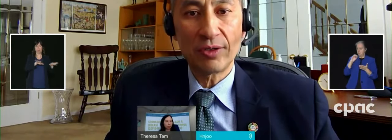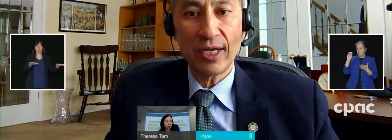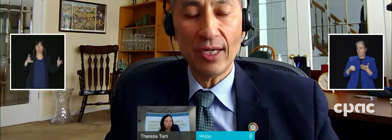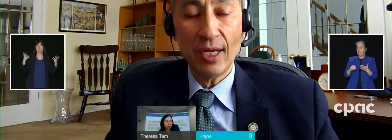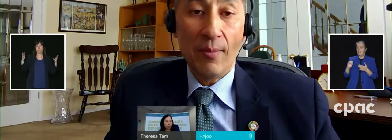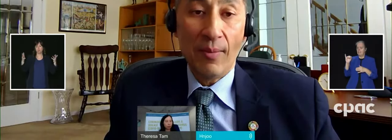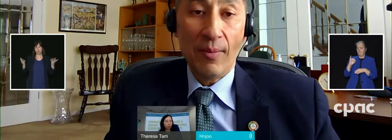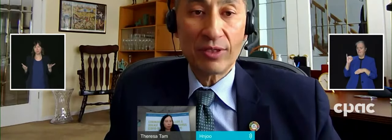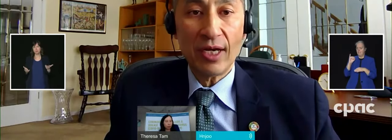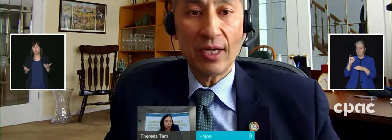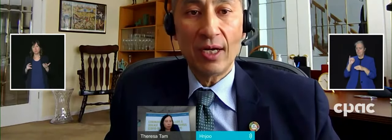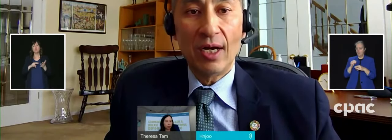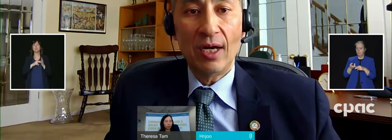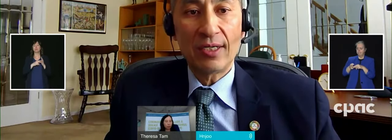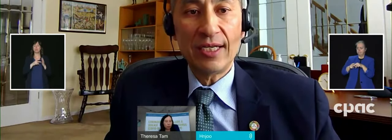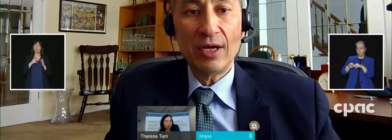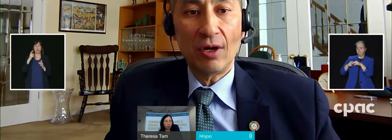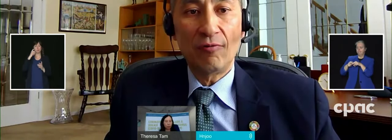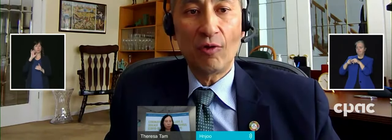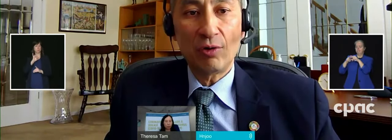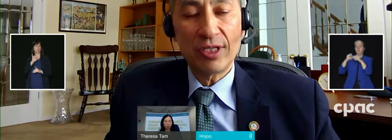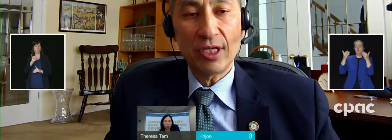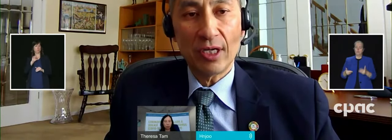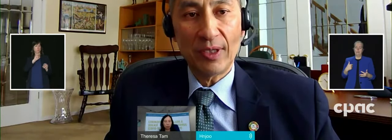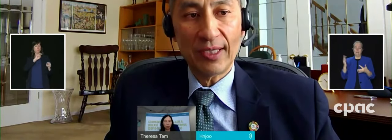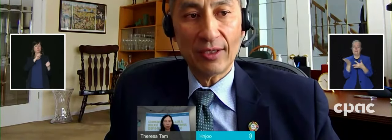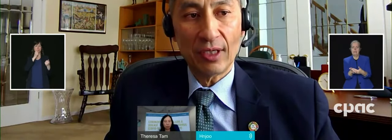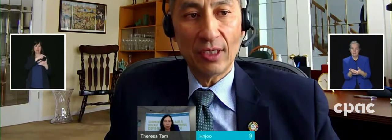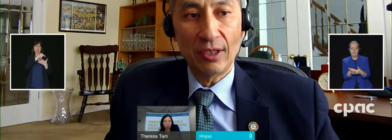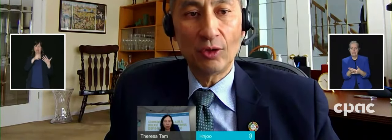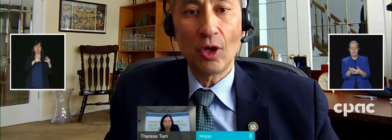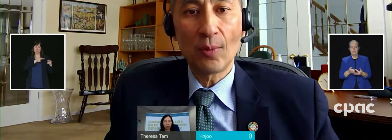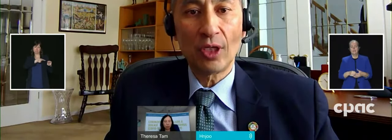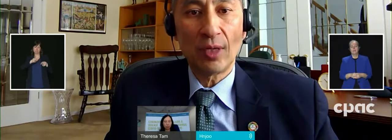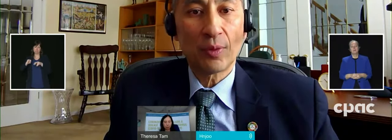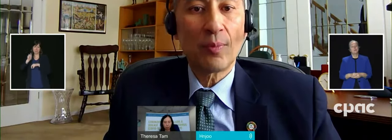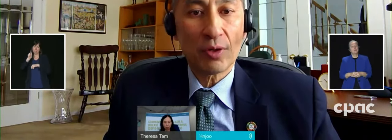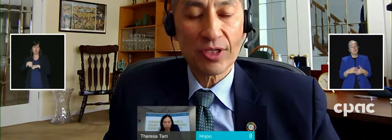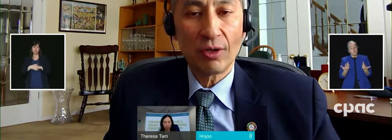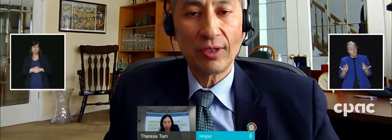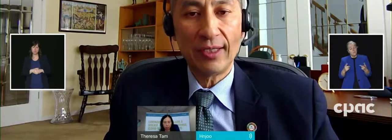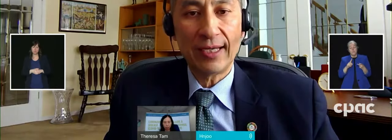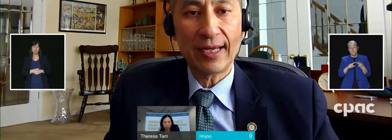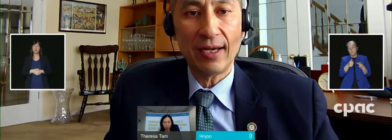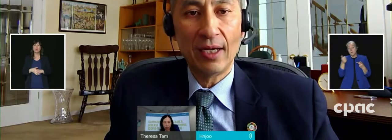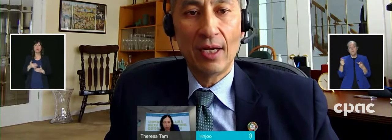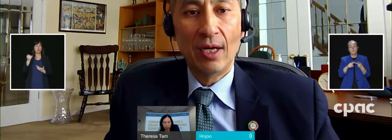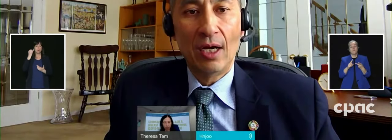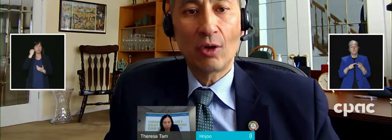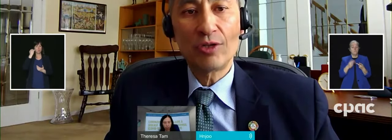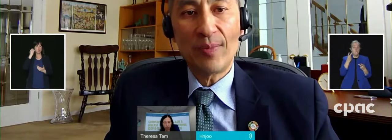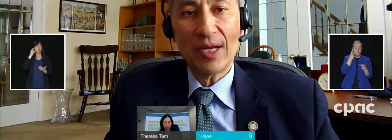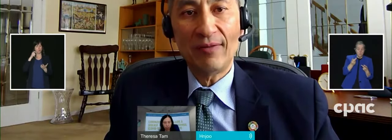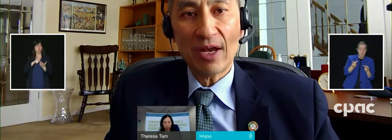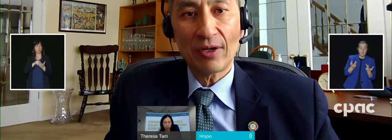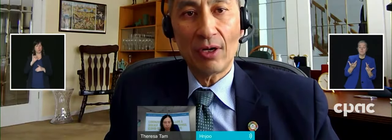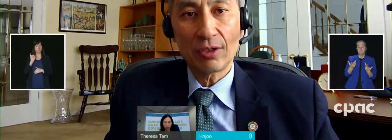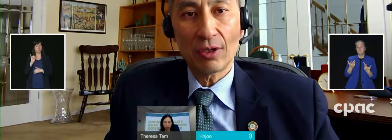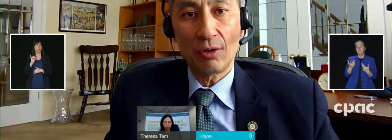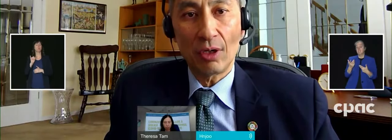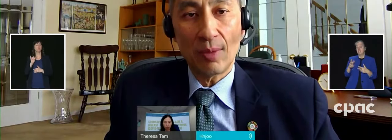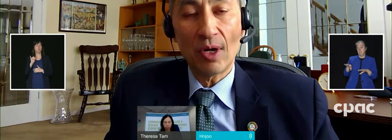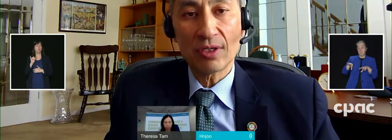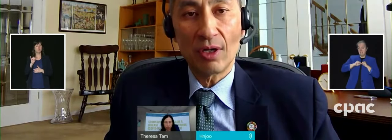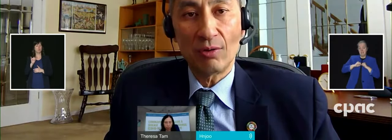à augmenter. Mais aussi, si on voit aussi que peut-être le nombre, la proportion des cas causés par les